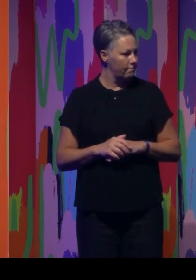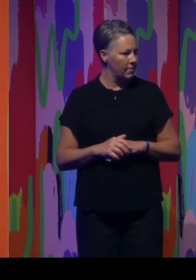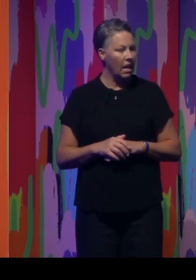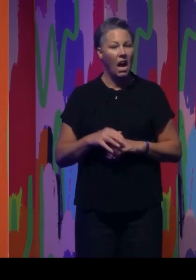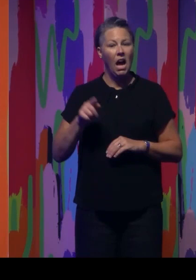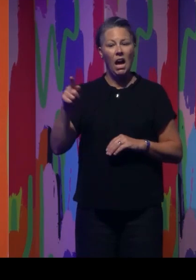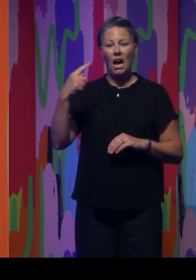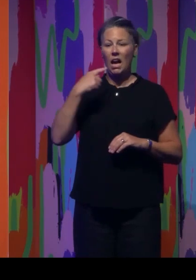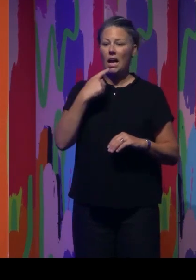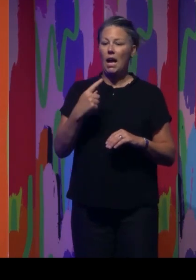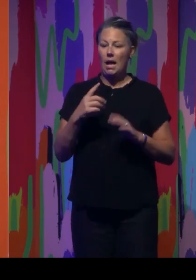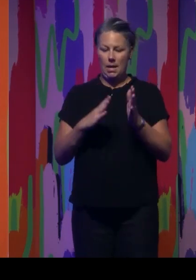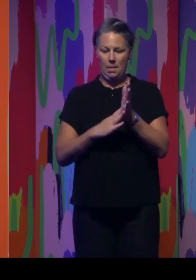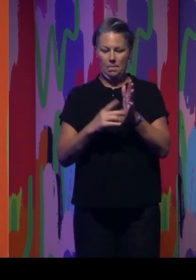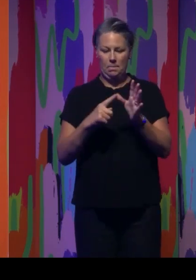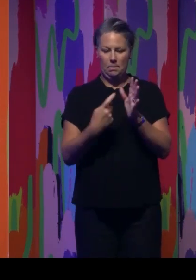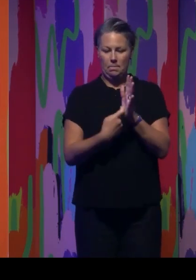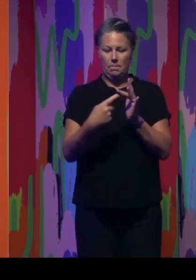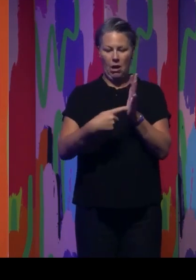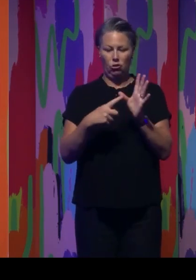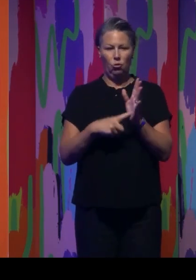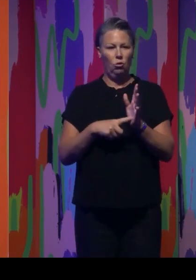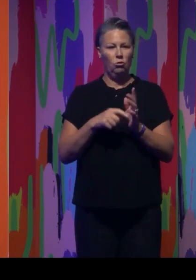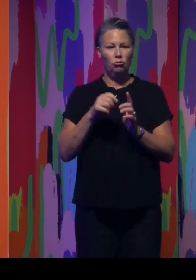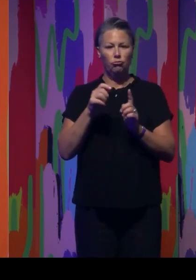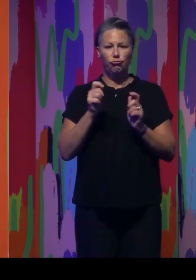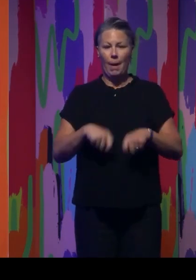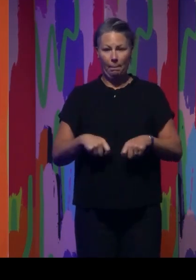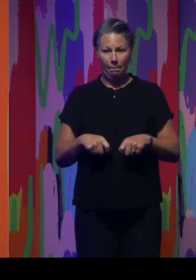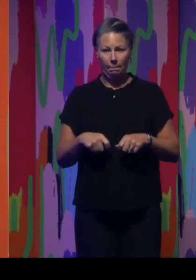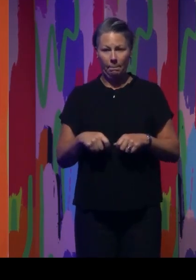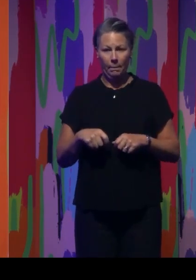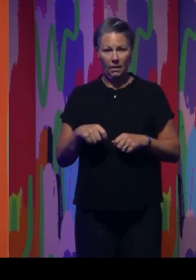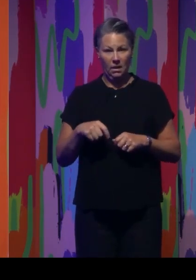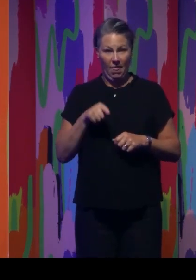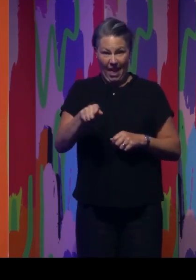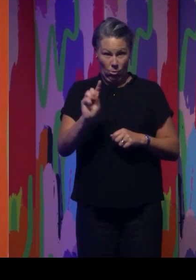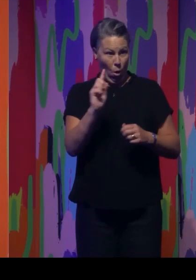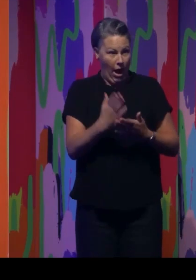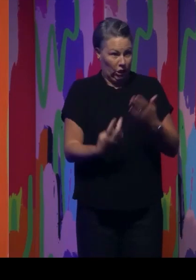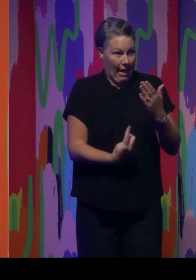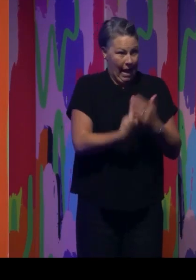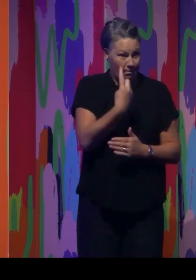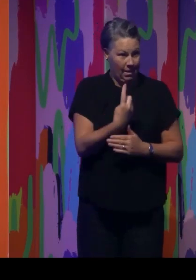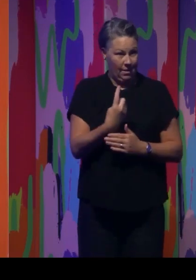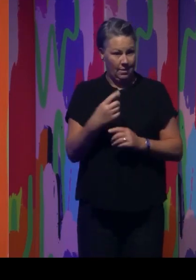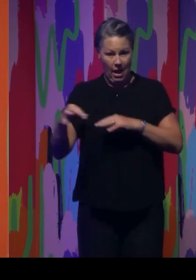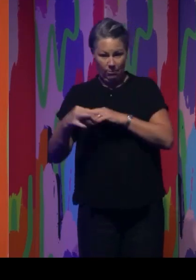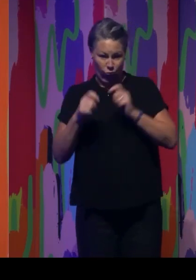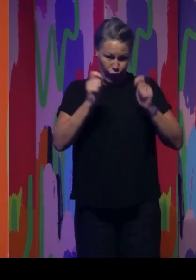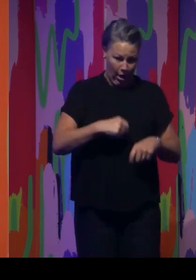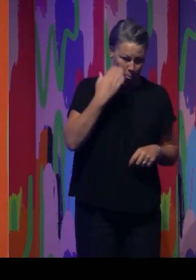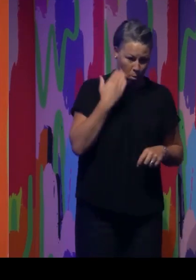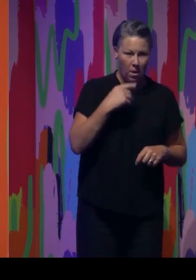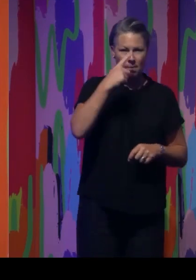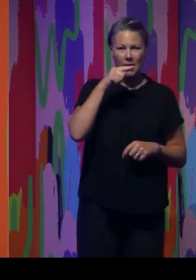marital rape doesn't belong within that format of marriage in our country. সো আমাদের ডিভোর্স লতে